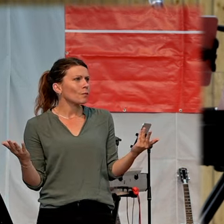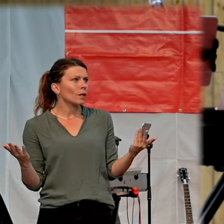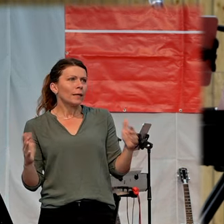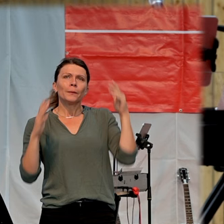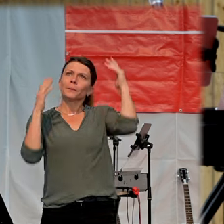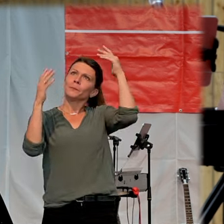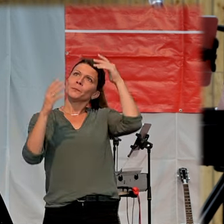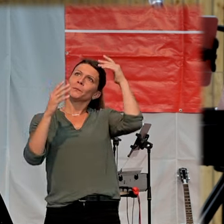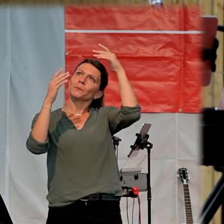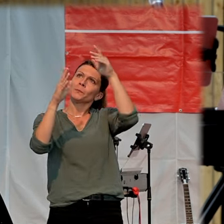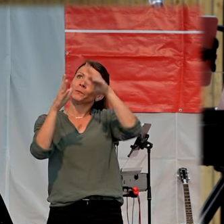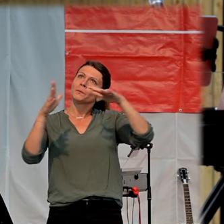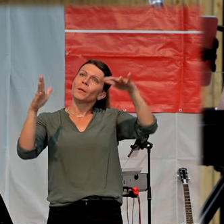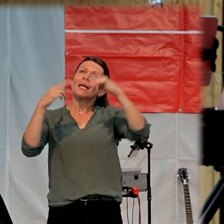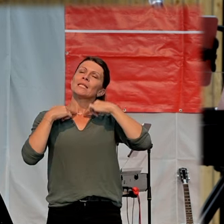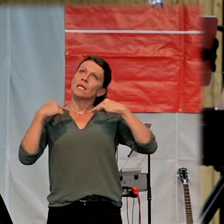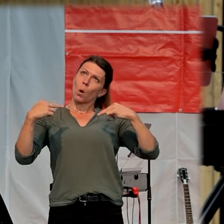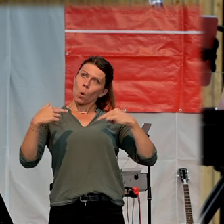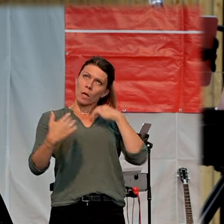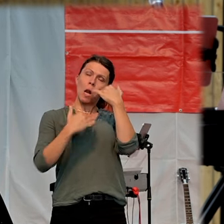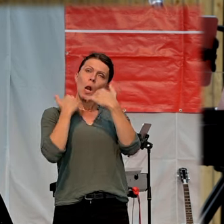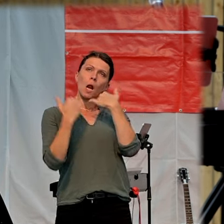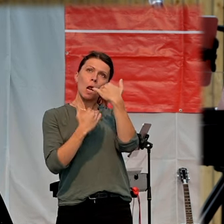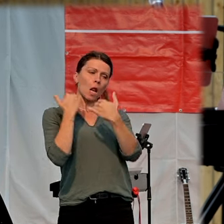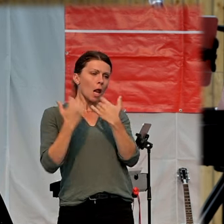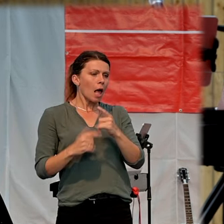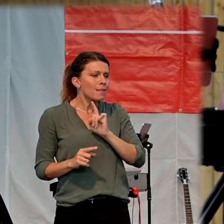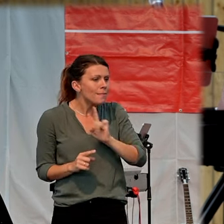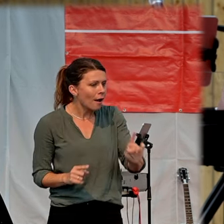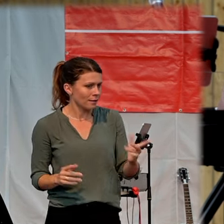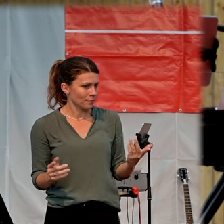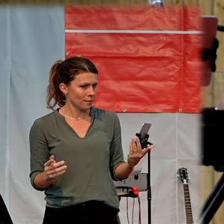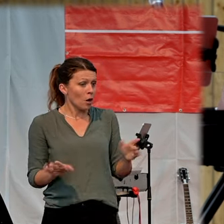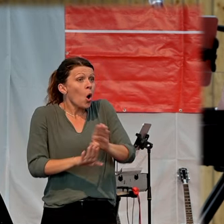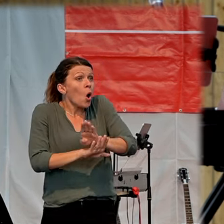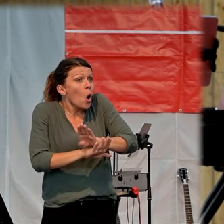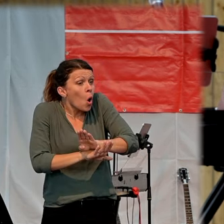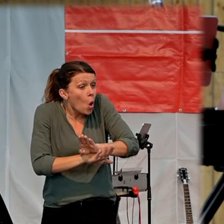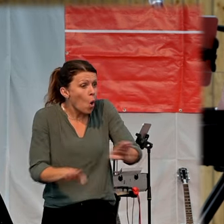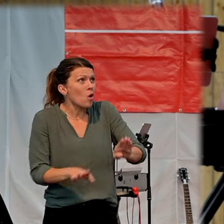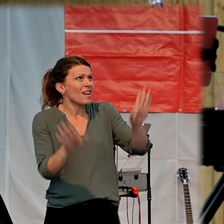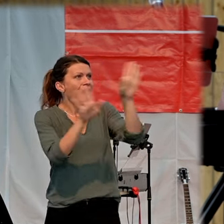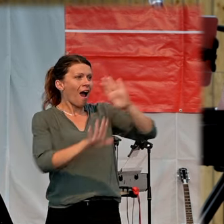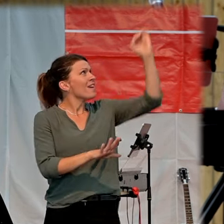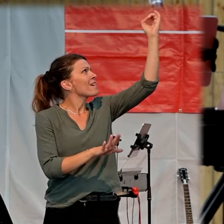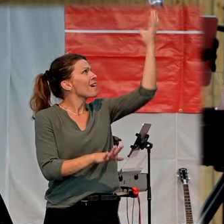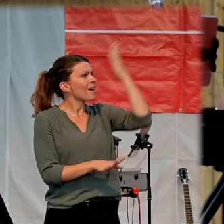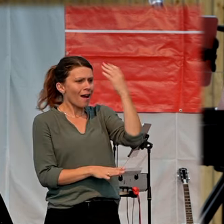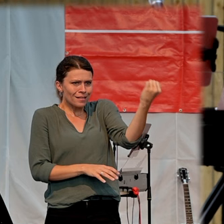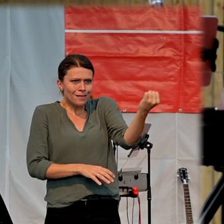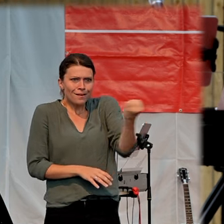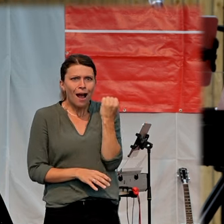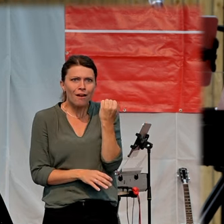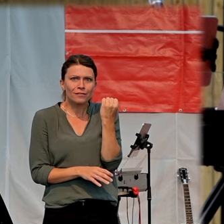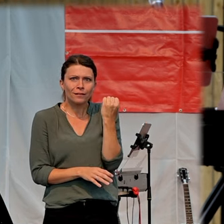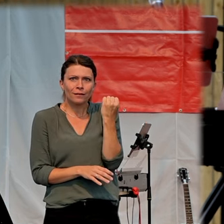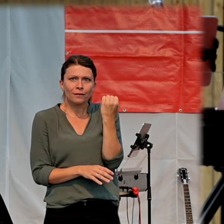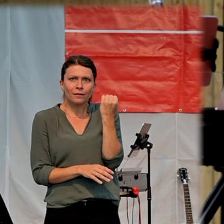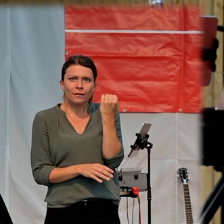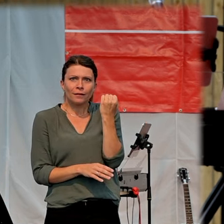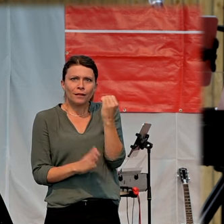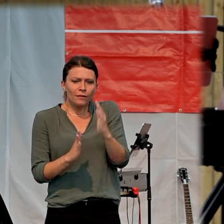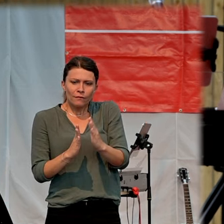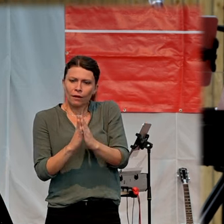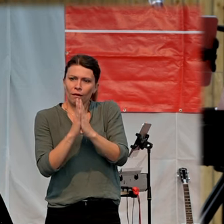illusorische Vorstellungen von Theologie. Ohne die Kraft des Heiligen Geistes wird es überhaupt